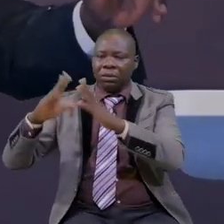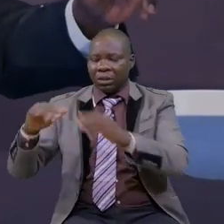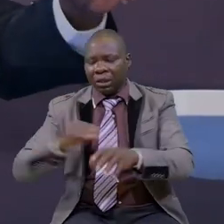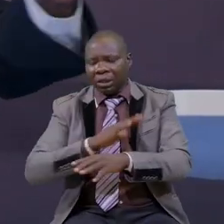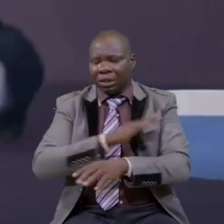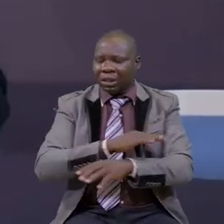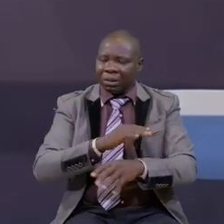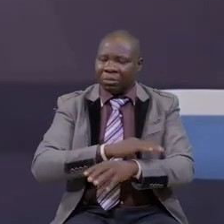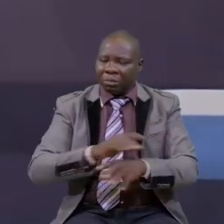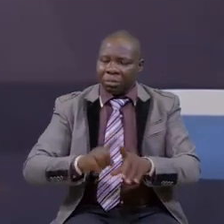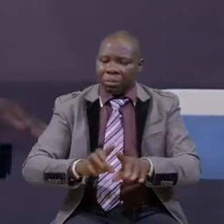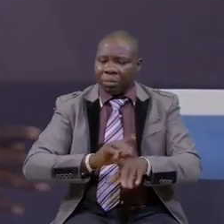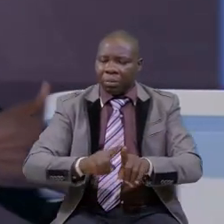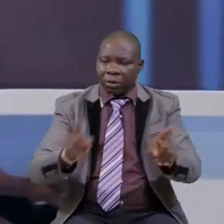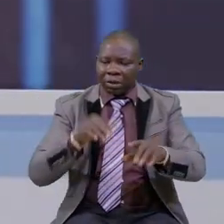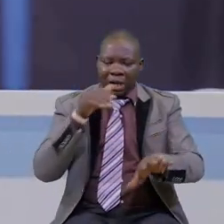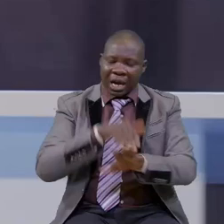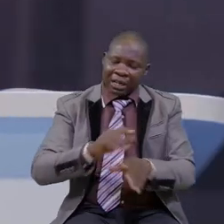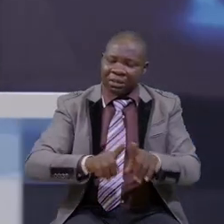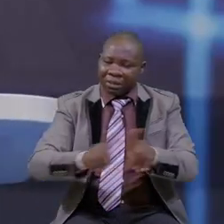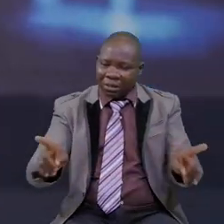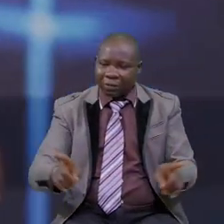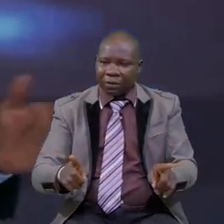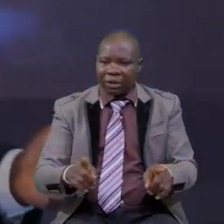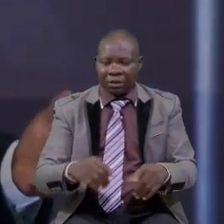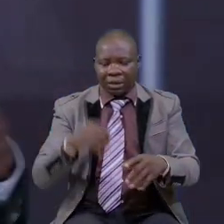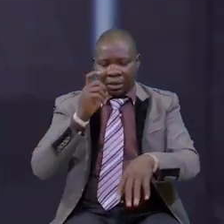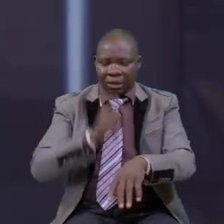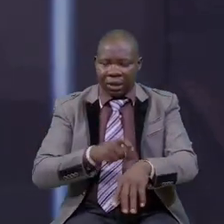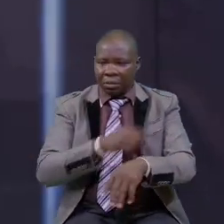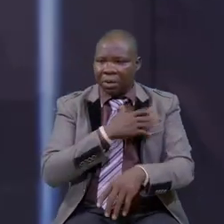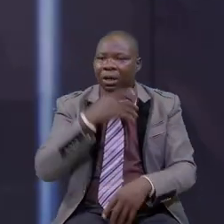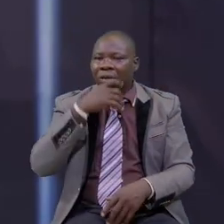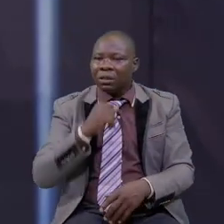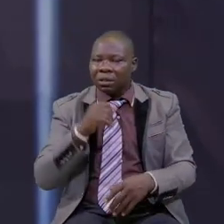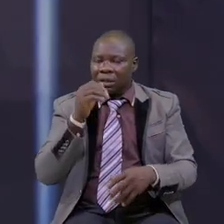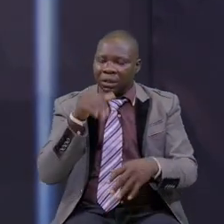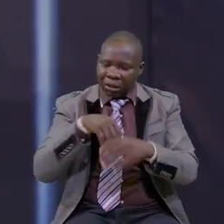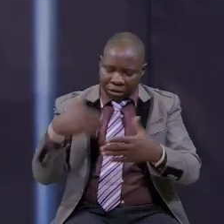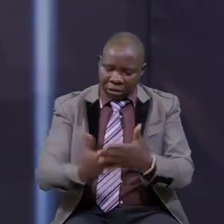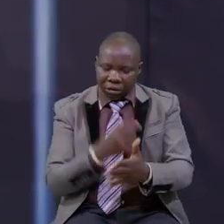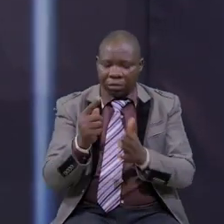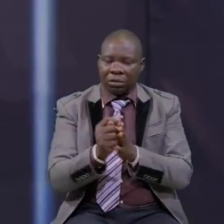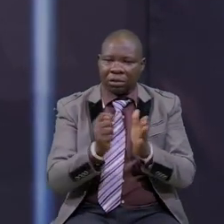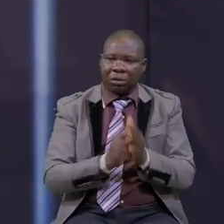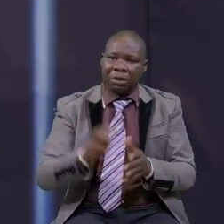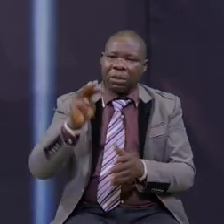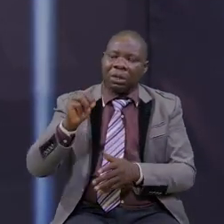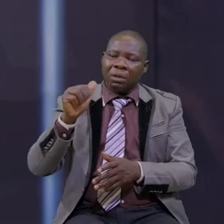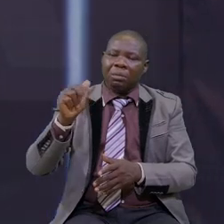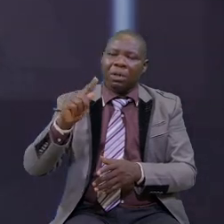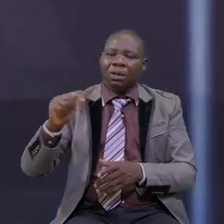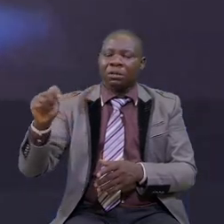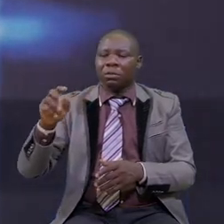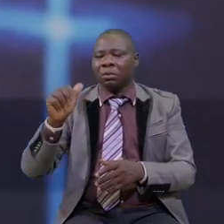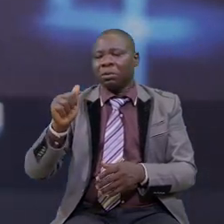vécu dans des périodes différentes. Et quand on vient dans le Nouveau Testament, Matthieu, Marc, Luc, Jean, et vous